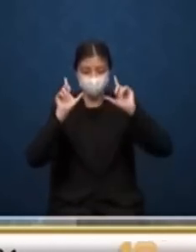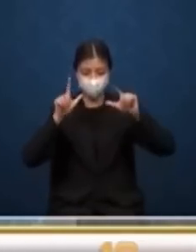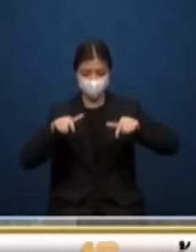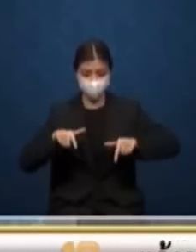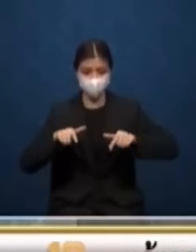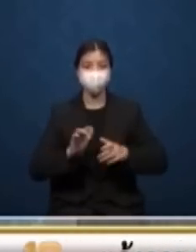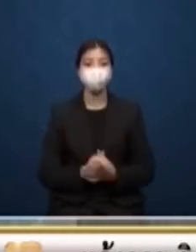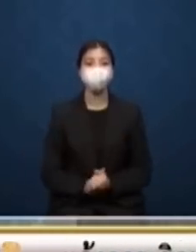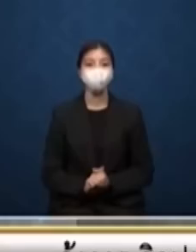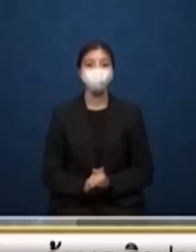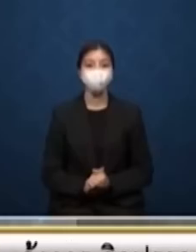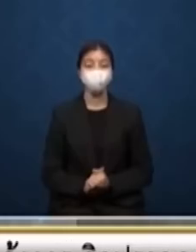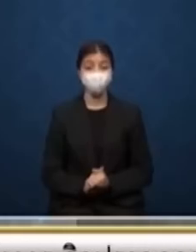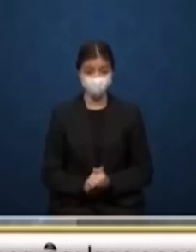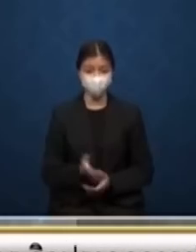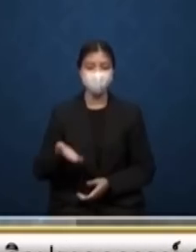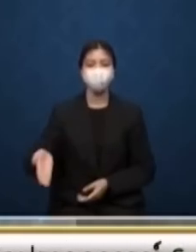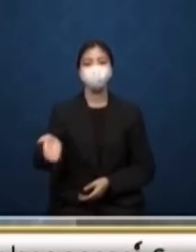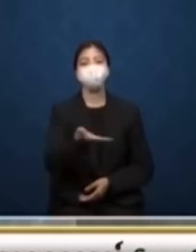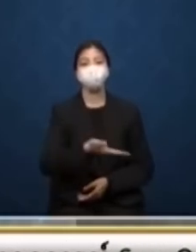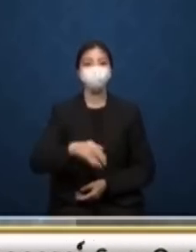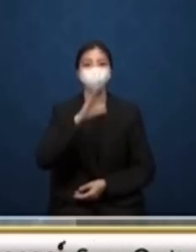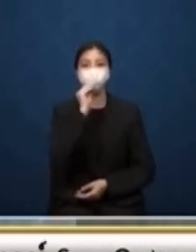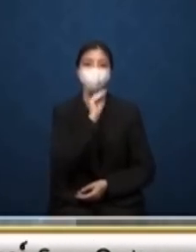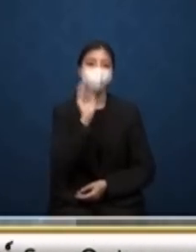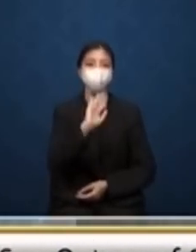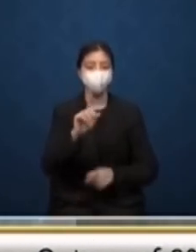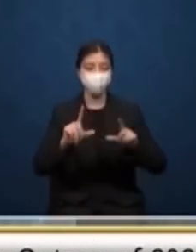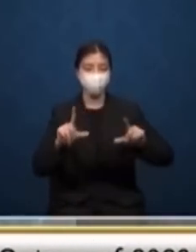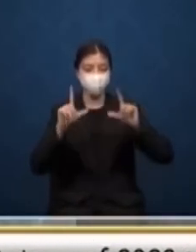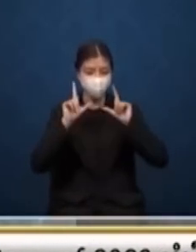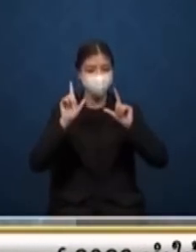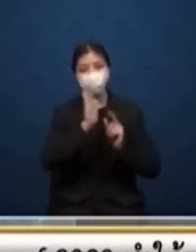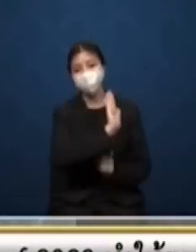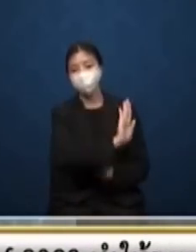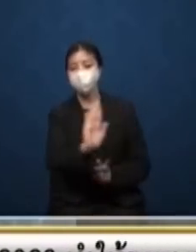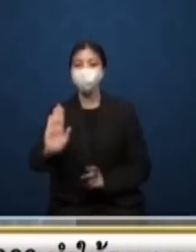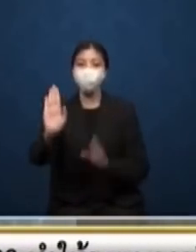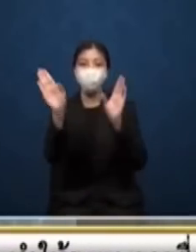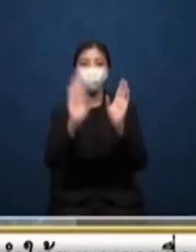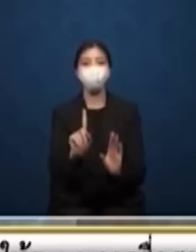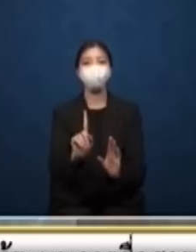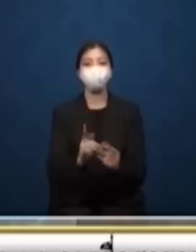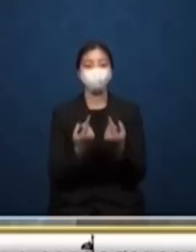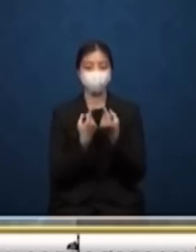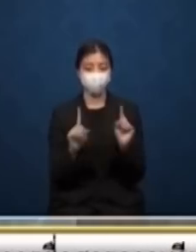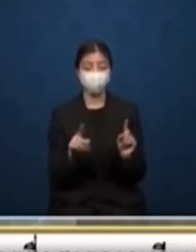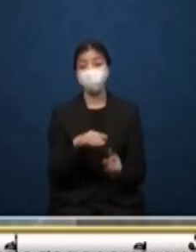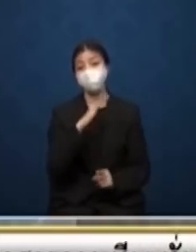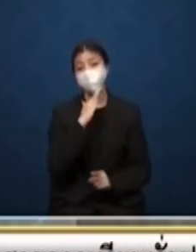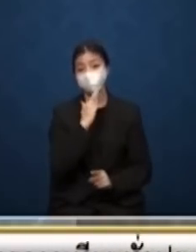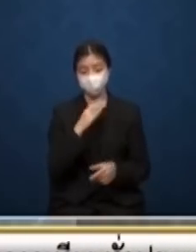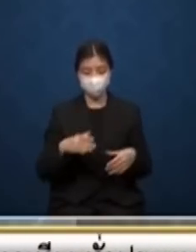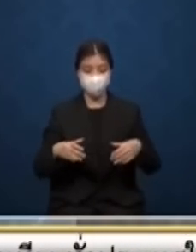ว่าเหมือนกับจะไม่ได้ ไม่ได้ แต่ว่าตนเองเนี่ยแหละเราอะมีสปิริตแล้วก็โหวตให้ตาม เออ โอเค โอ้เดี๋ยวรอลุ้นเนาะ เดี๋ยวนะ